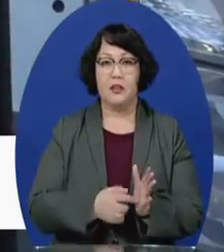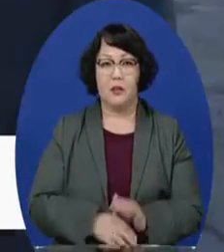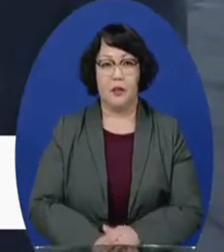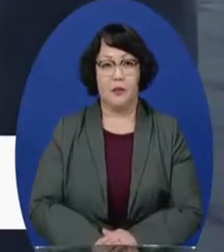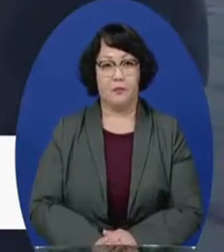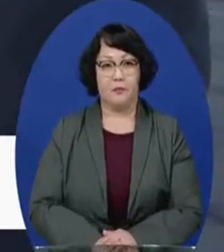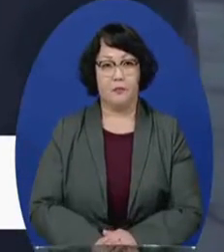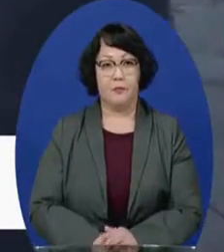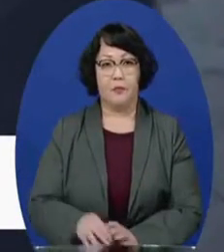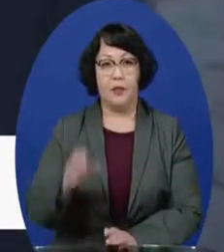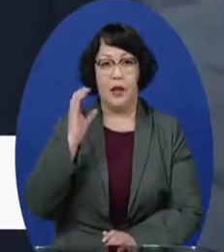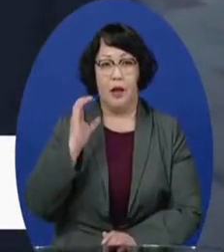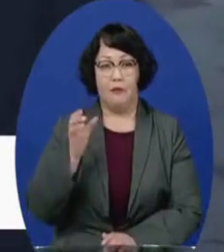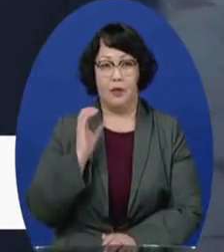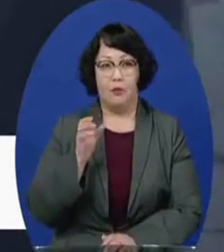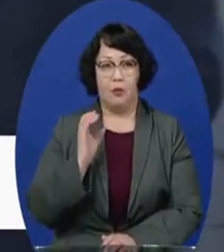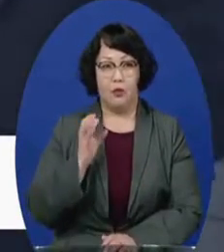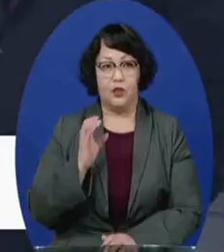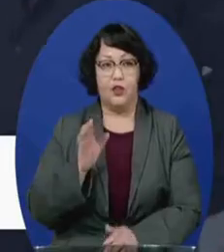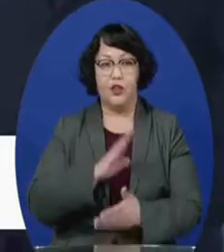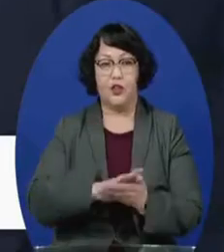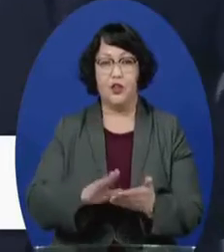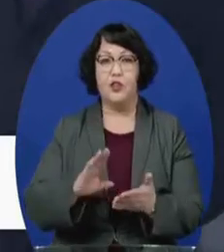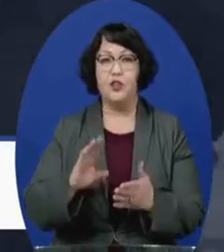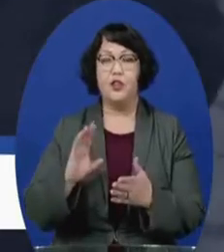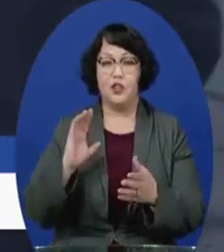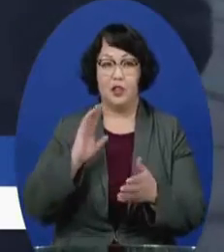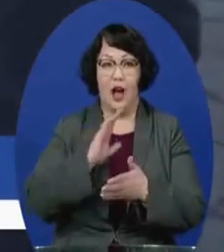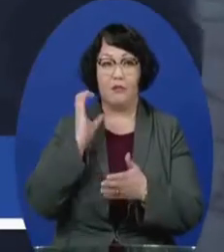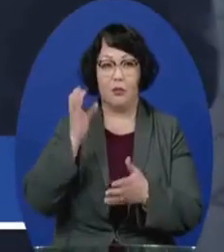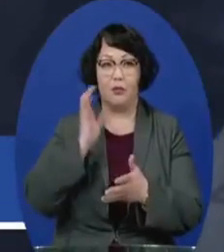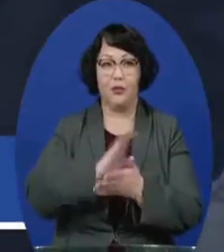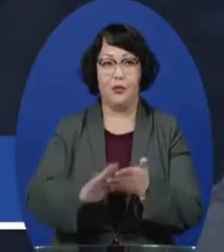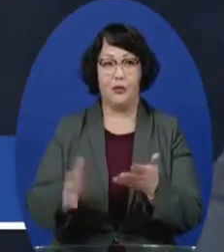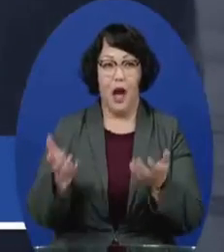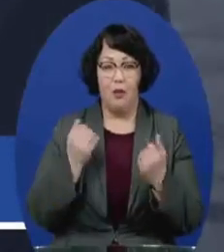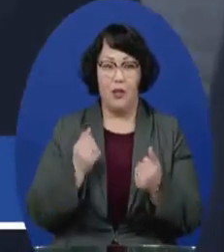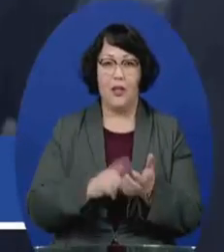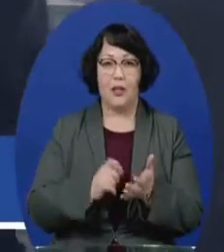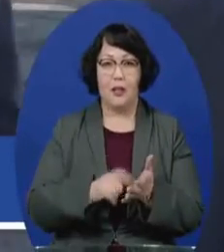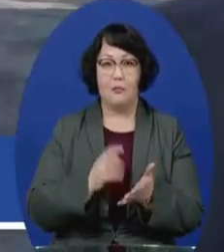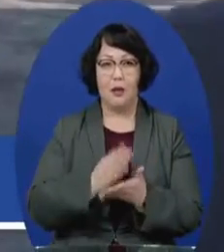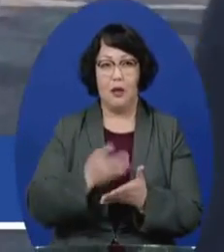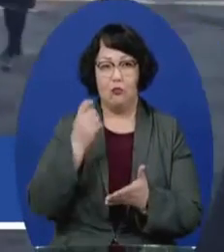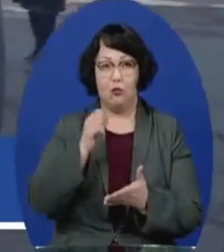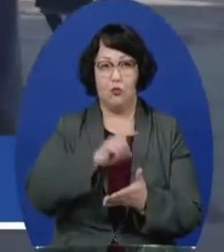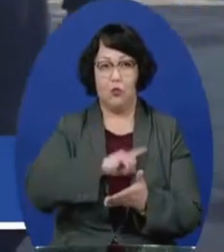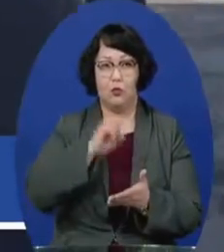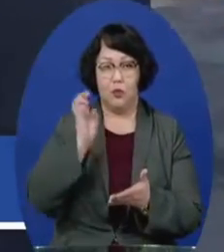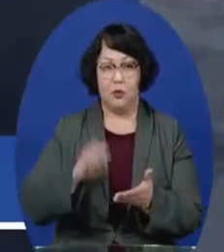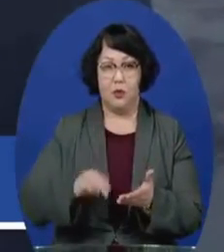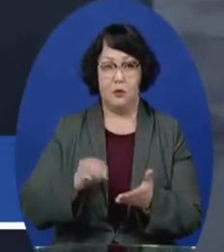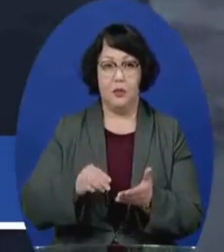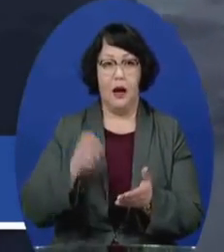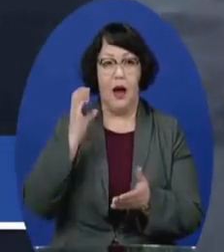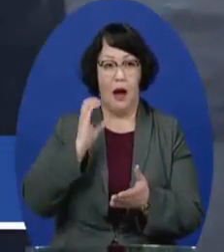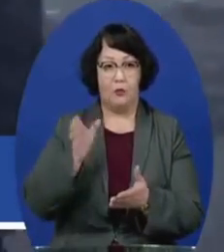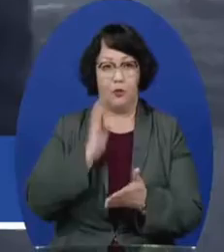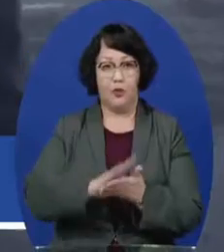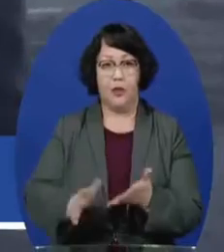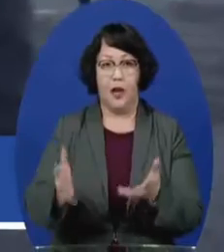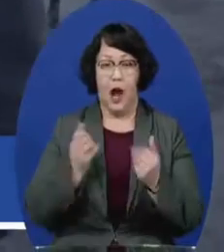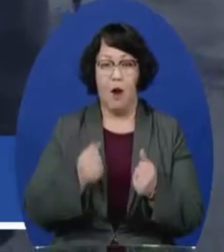юм аа. Нийтийн тээврийн автобусны шинжилэл, парк шинжилэлийн асуудал хамгийн гол асуудал байна. Гэхдээ парк шинжилэл ганцхан хийлээ